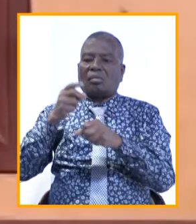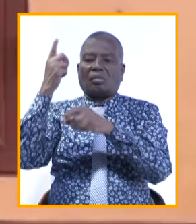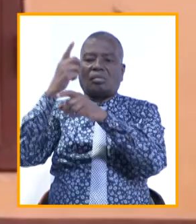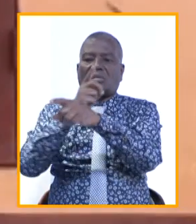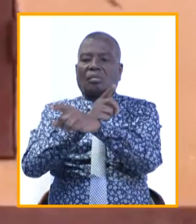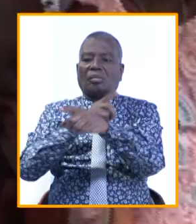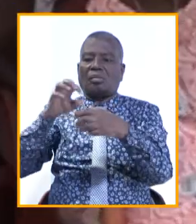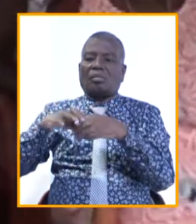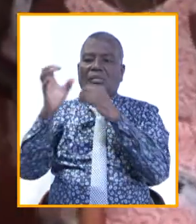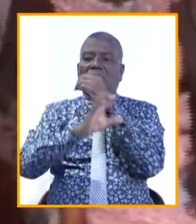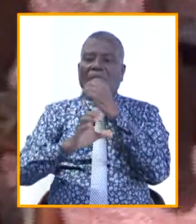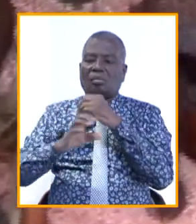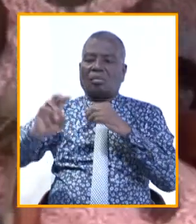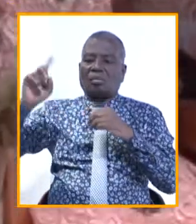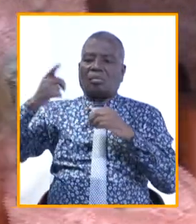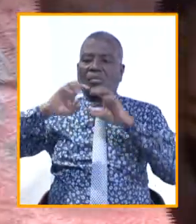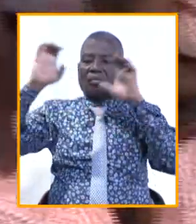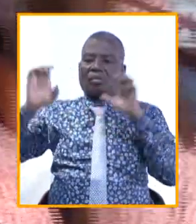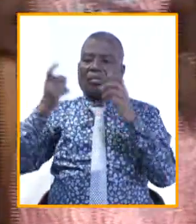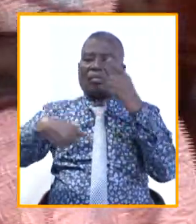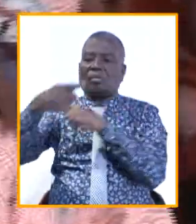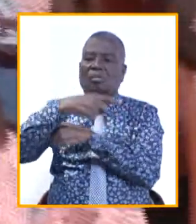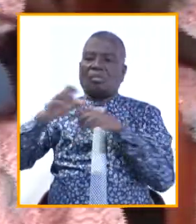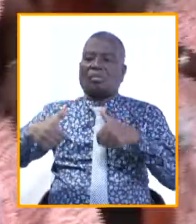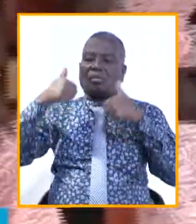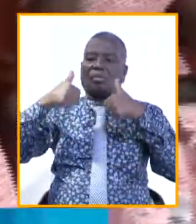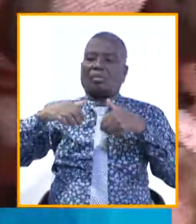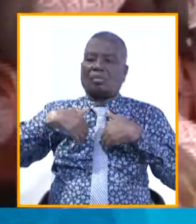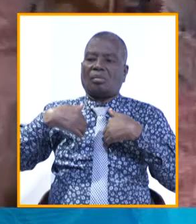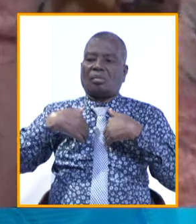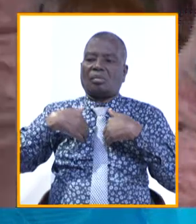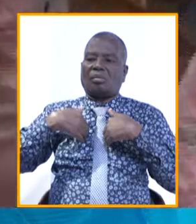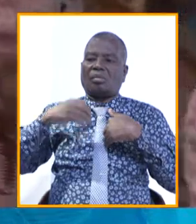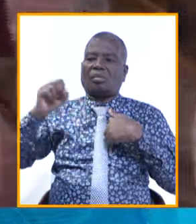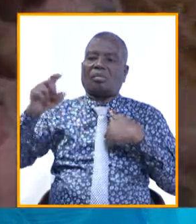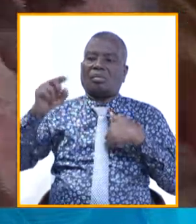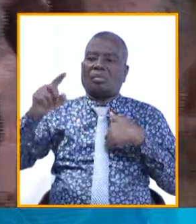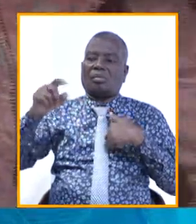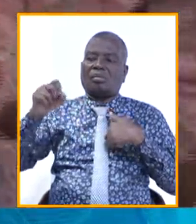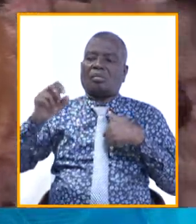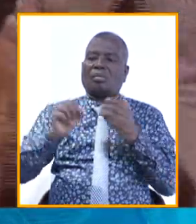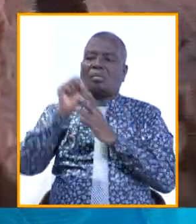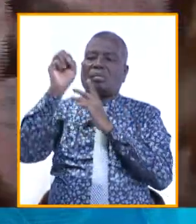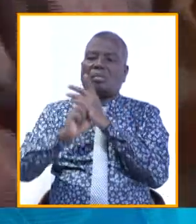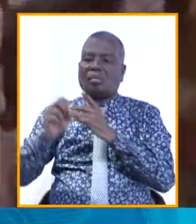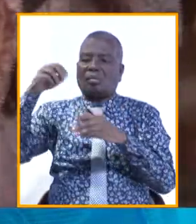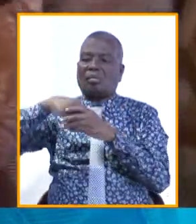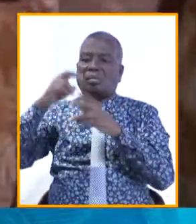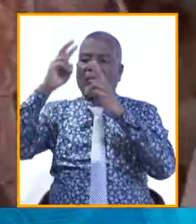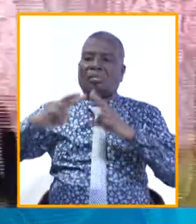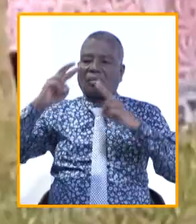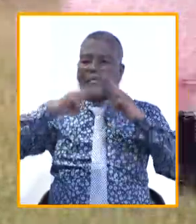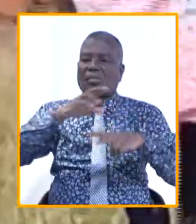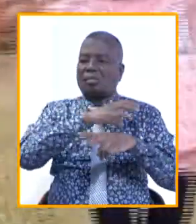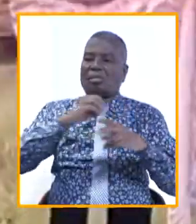développement de notre canton. La première édition de cette journée d'excellence a eu lieu le 11 septembre 2021 dans le village de